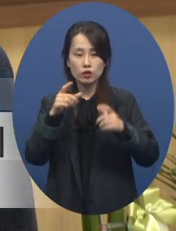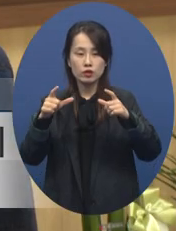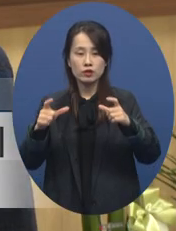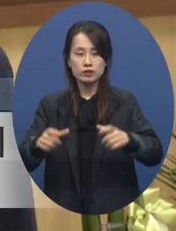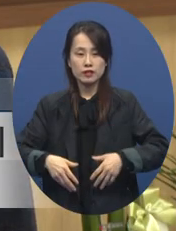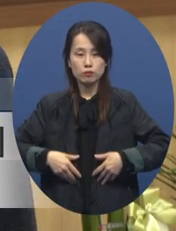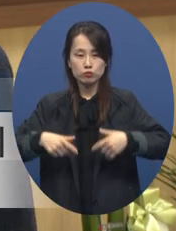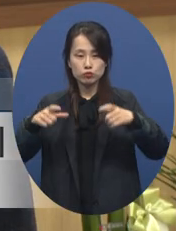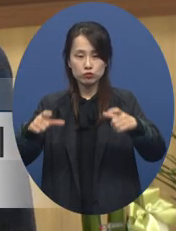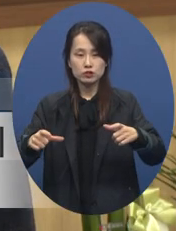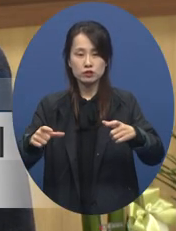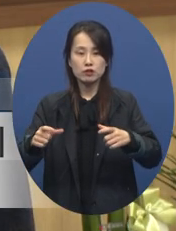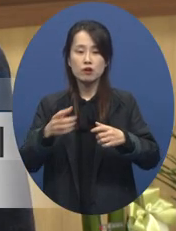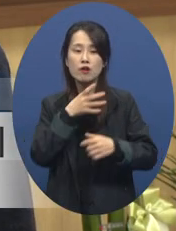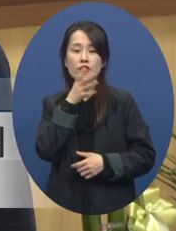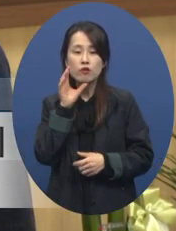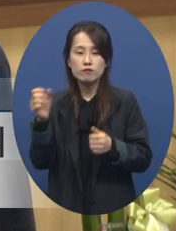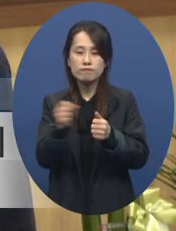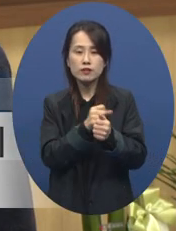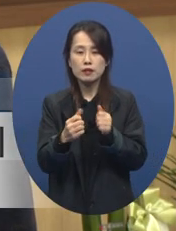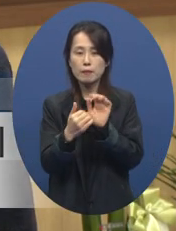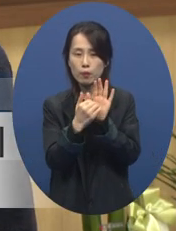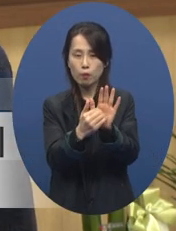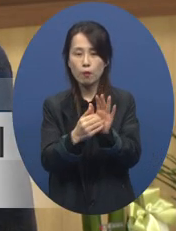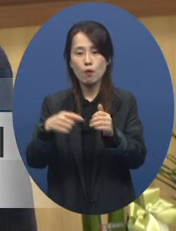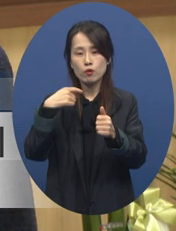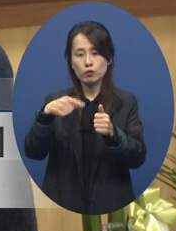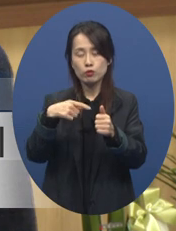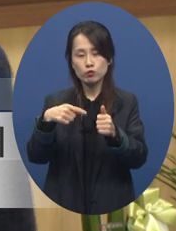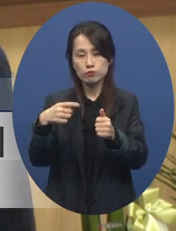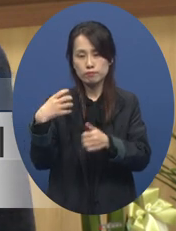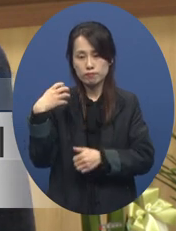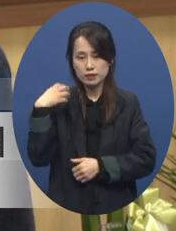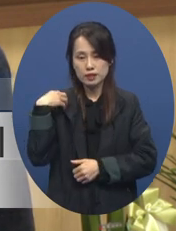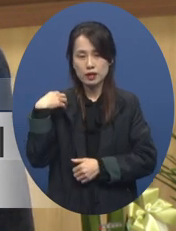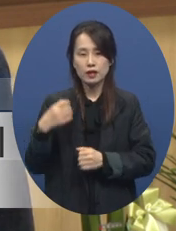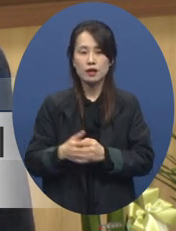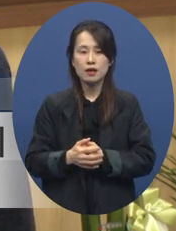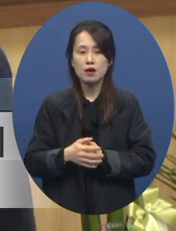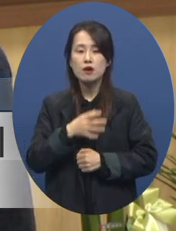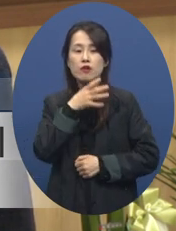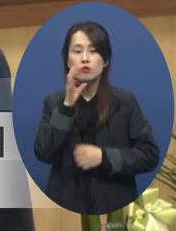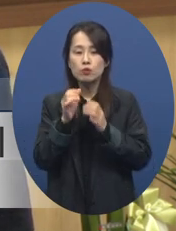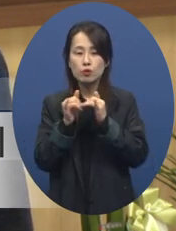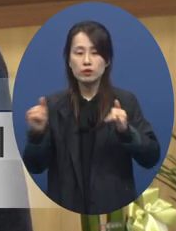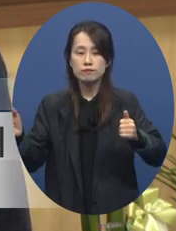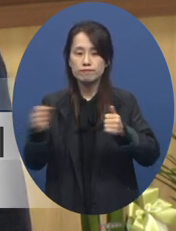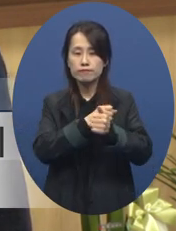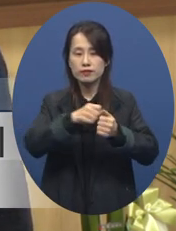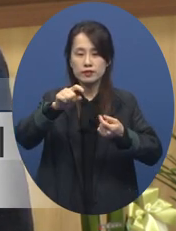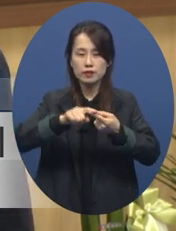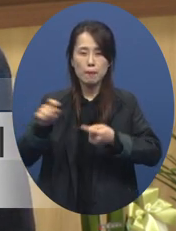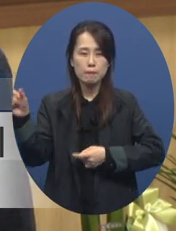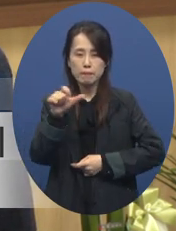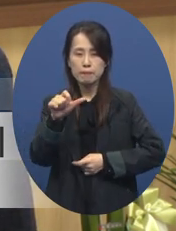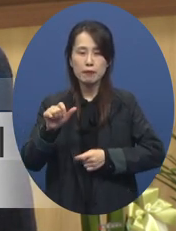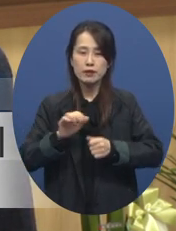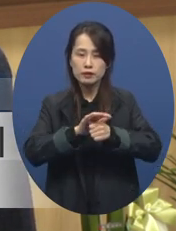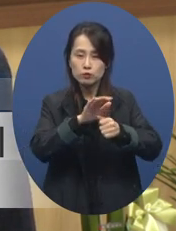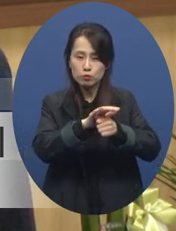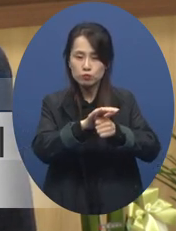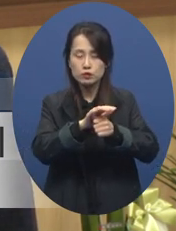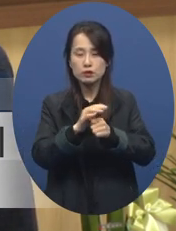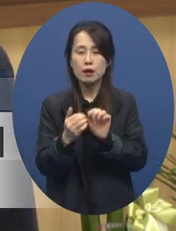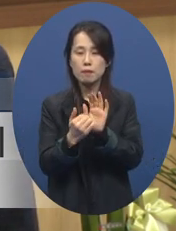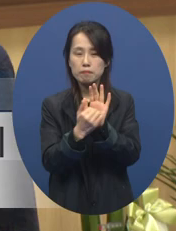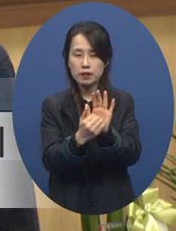남부 권역의 학대 예방과 교육 등을 담당하게 되며 도 전체 어르신 노인 학대에 대한 신속한